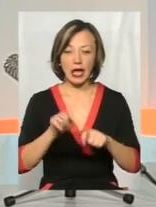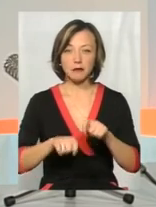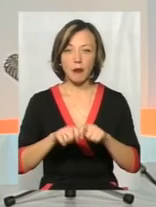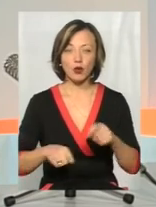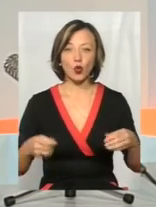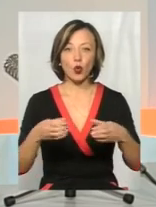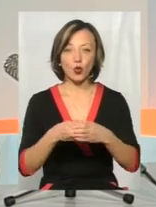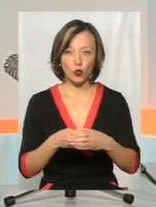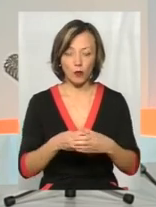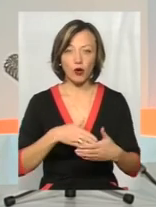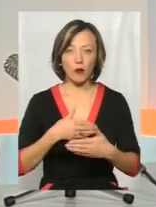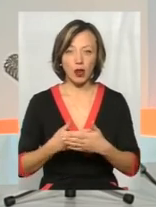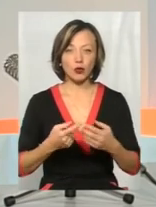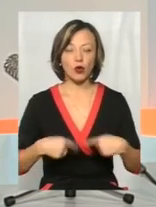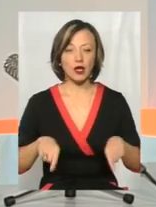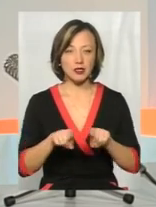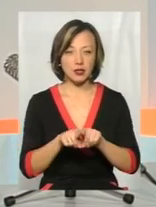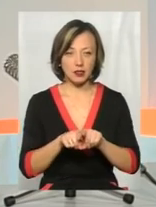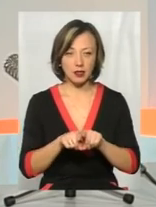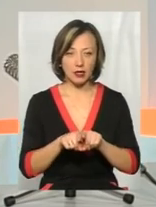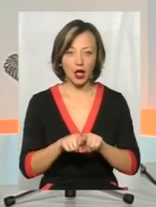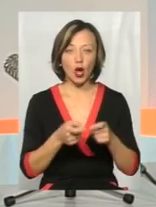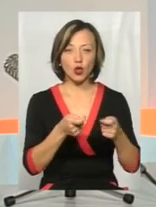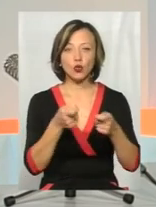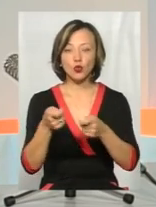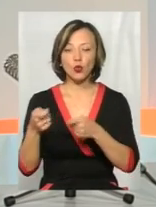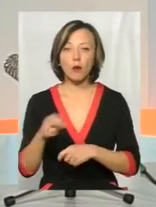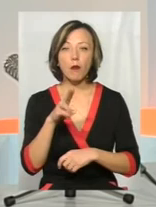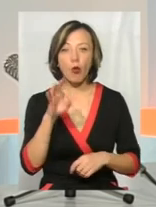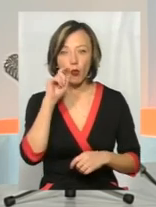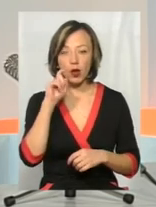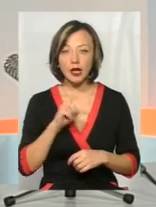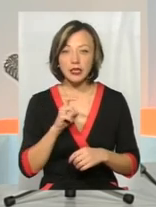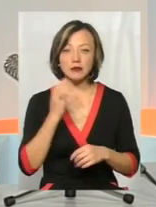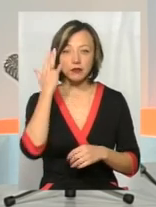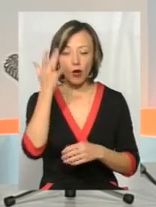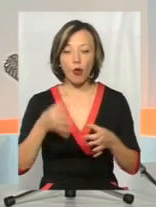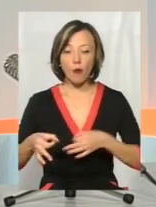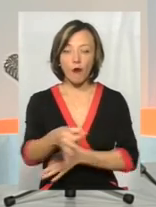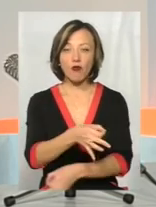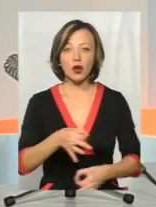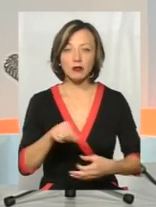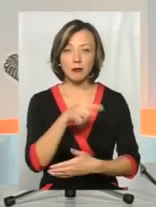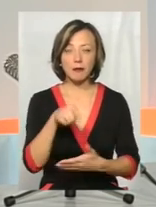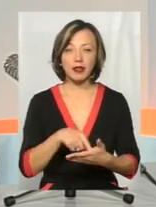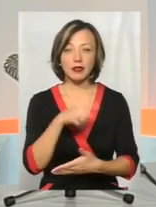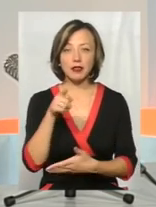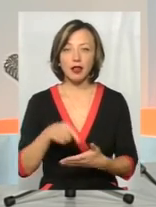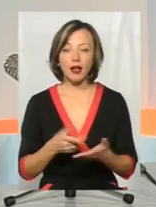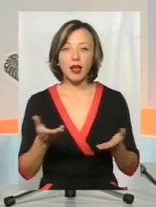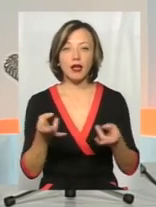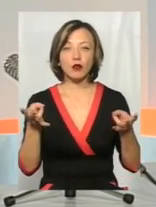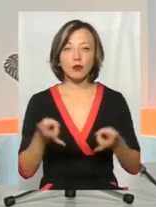групи громадської організації «Тур по Україні» з метою обговорити питання, які